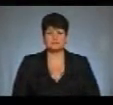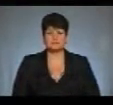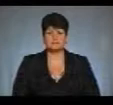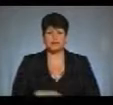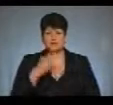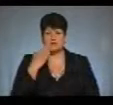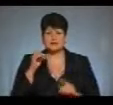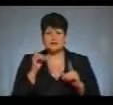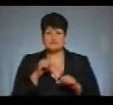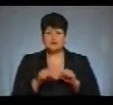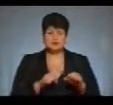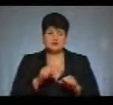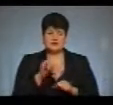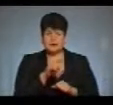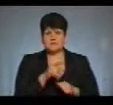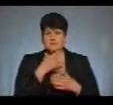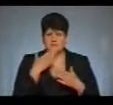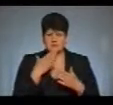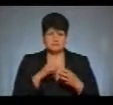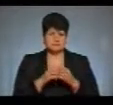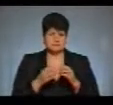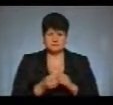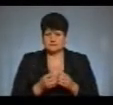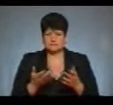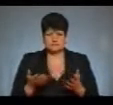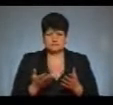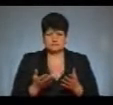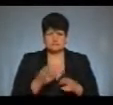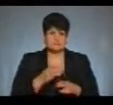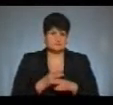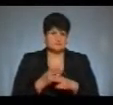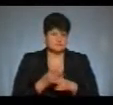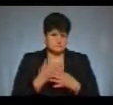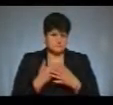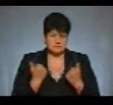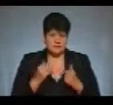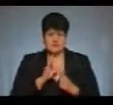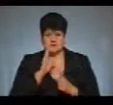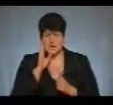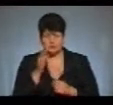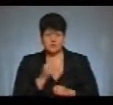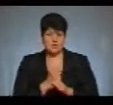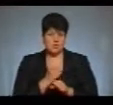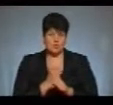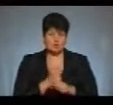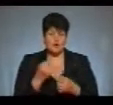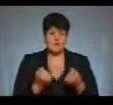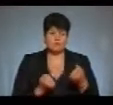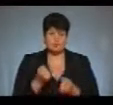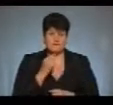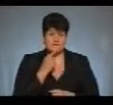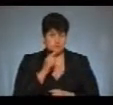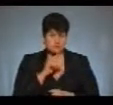Коли ти їдеш велосипедом, для тебе не існує ні пробок, ні заторів. А так як нас, знати, зранку на роботу автомобілем важко